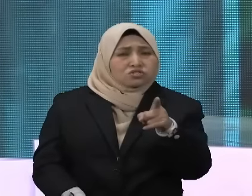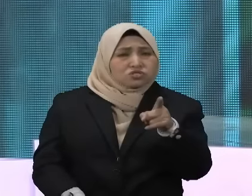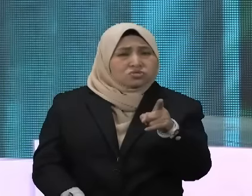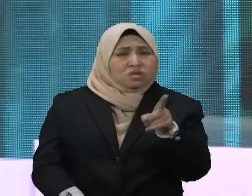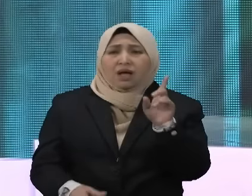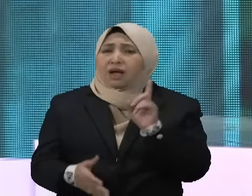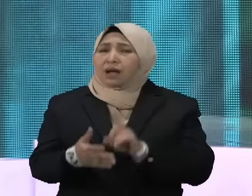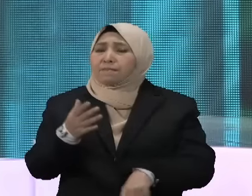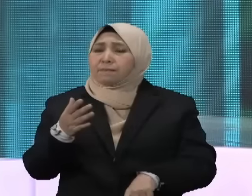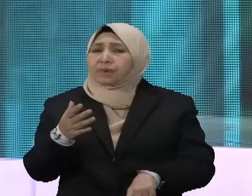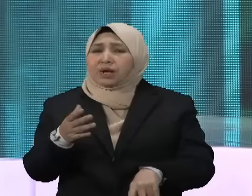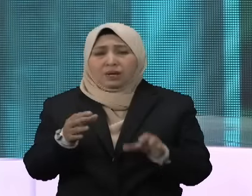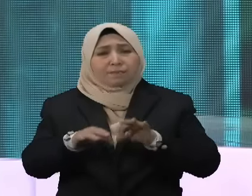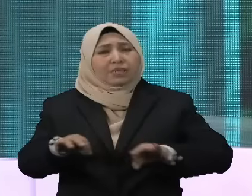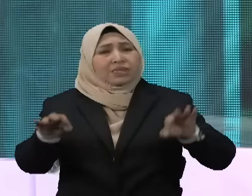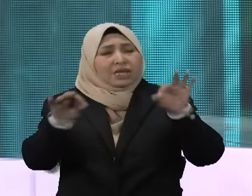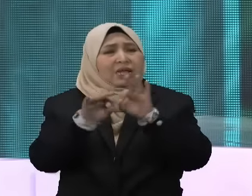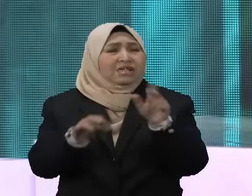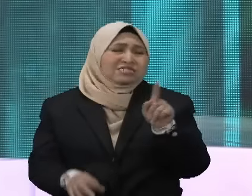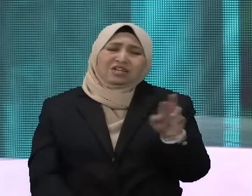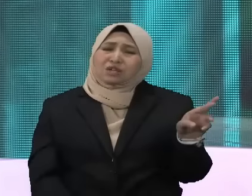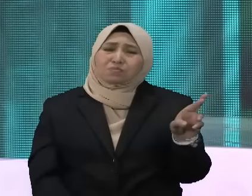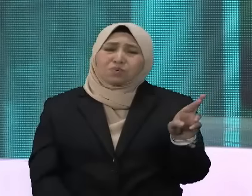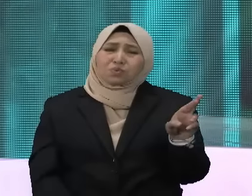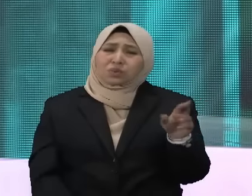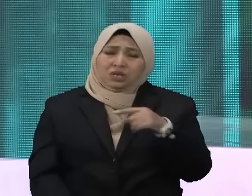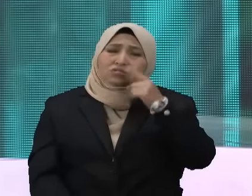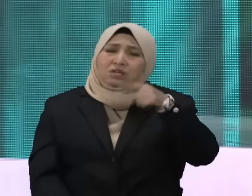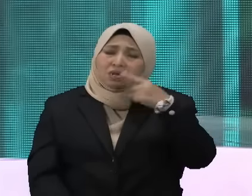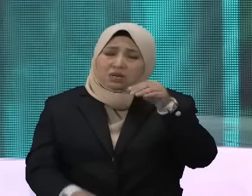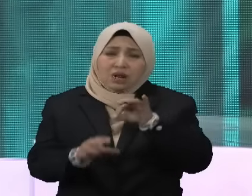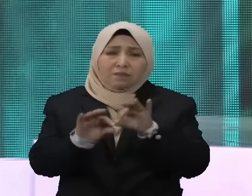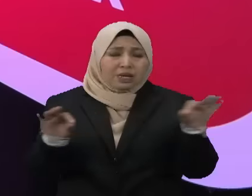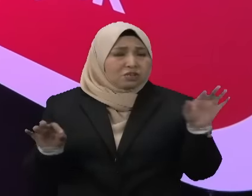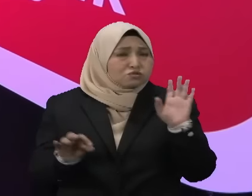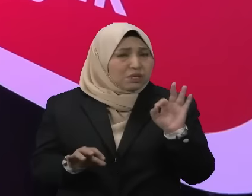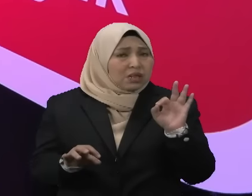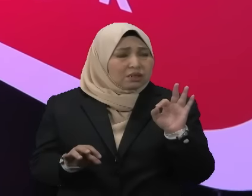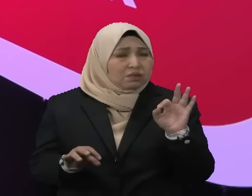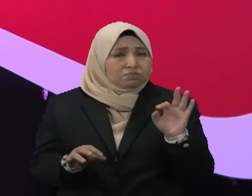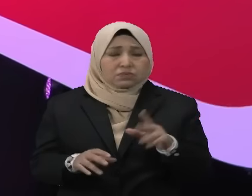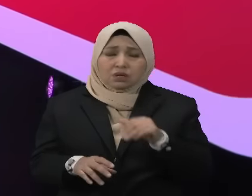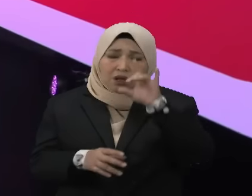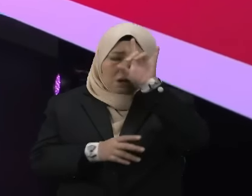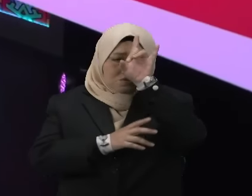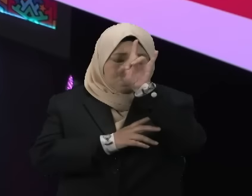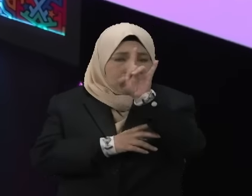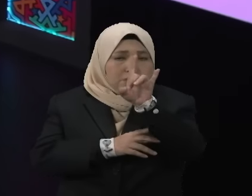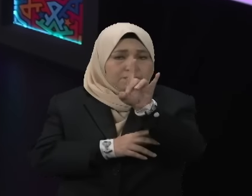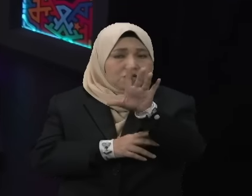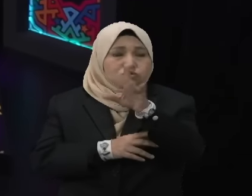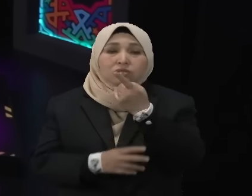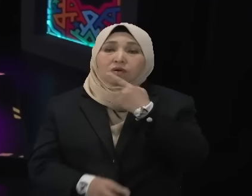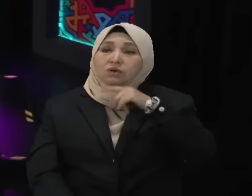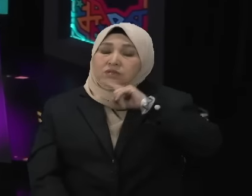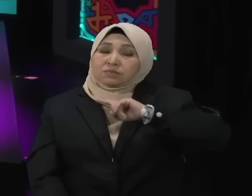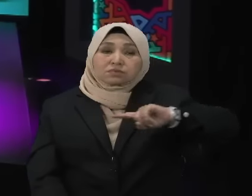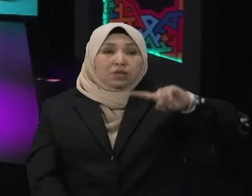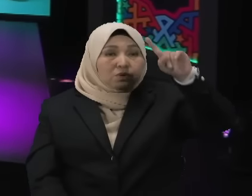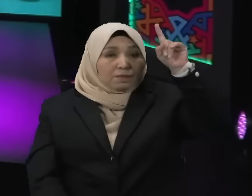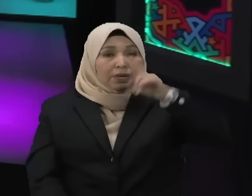apa kepentingan 1,000 ini dinyatakan dalam ayat 9? Silakan. Okey. Auzubillahi minasyaitanirrajim.